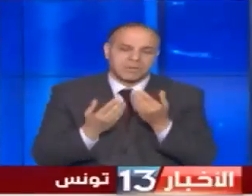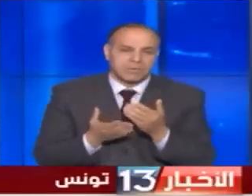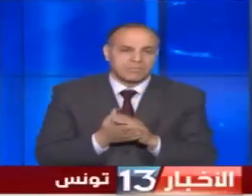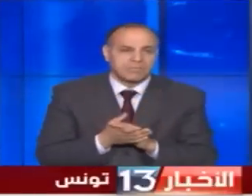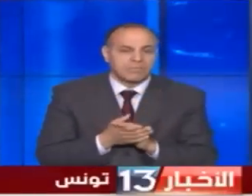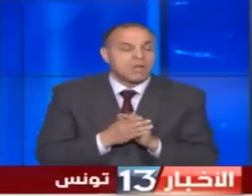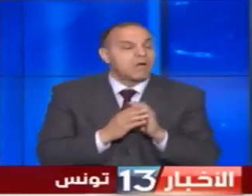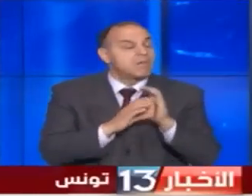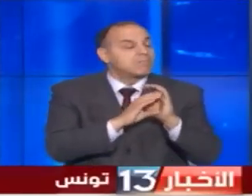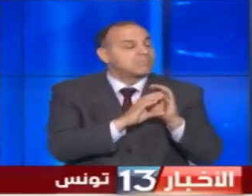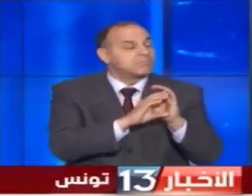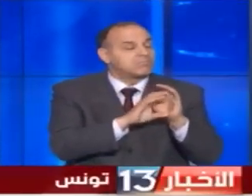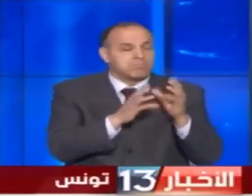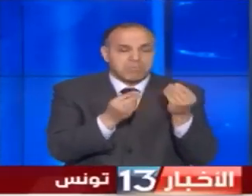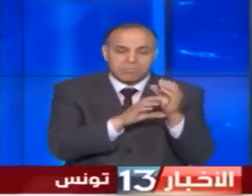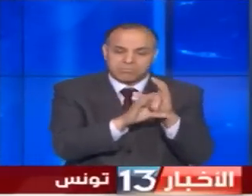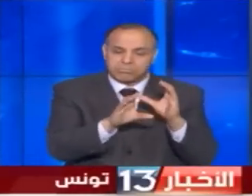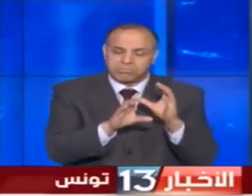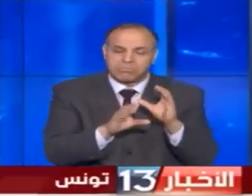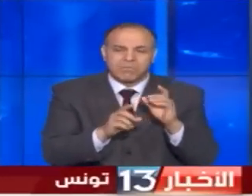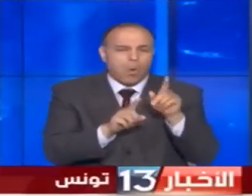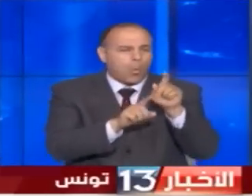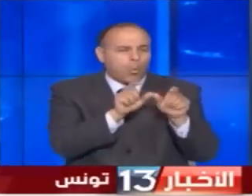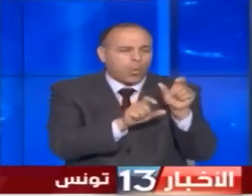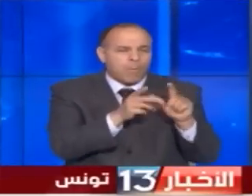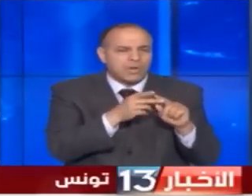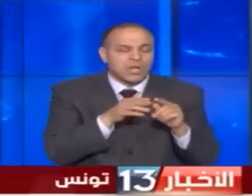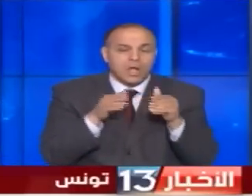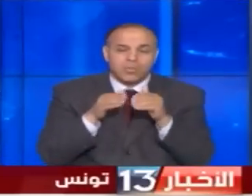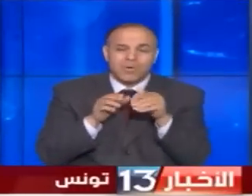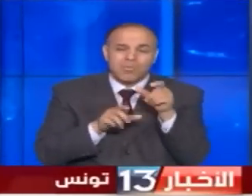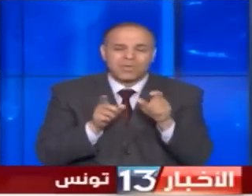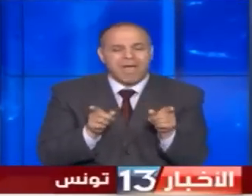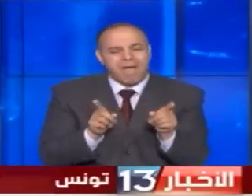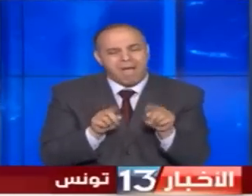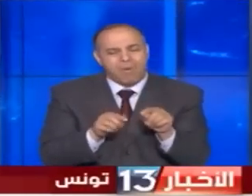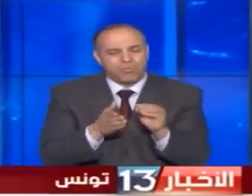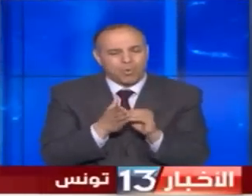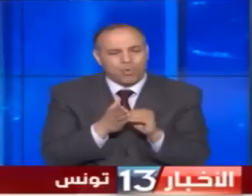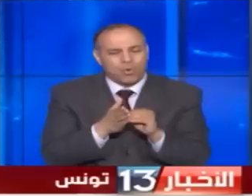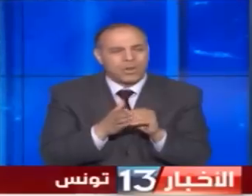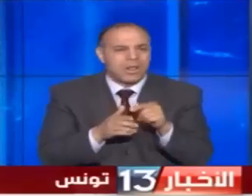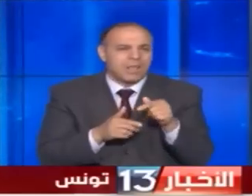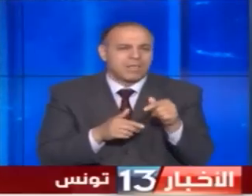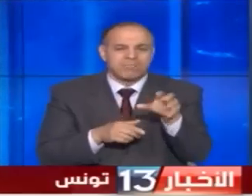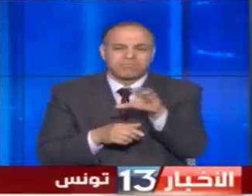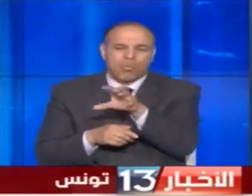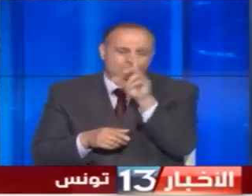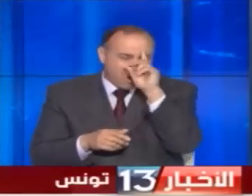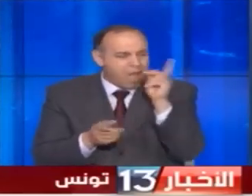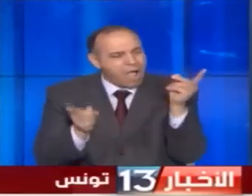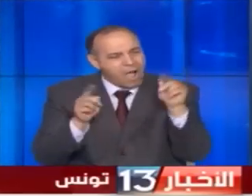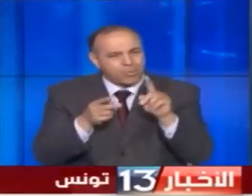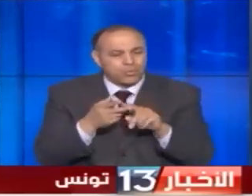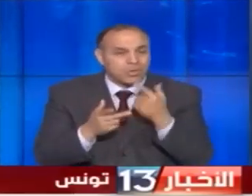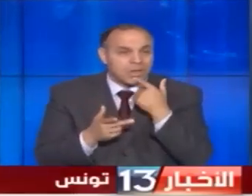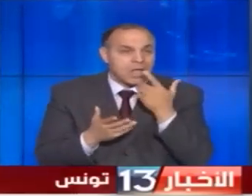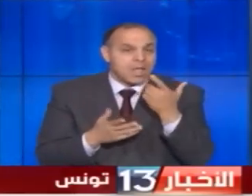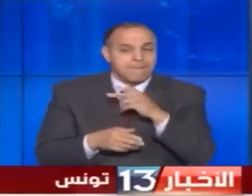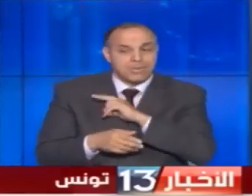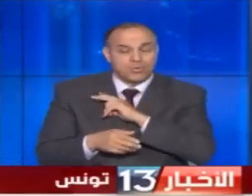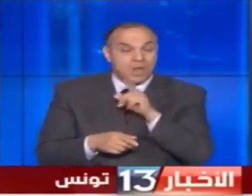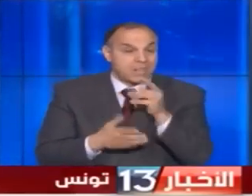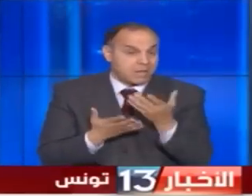في الاحياء الشعبيه ومواكب وانتم الاحياء والمناطق ويرى القائمون